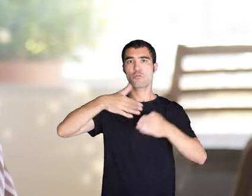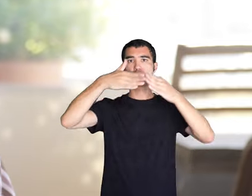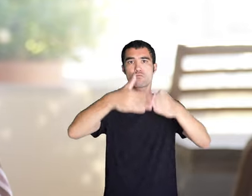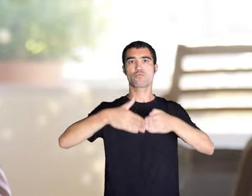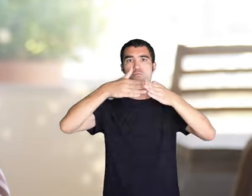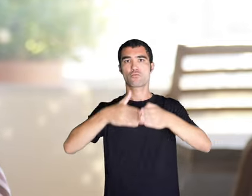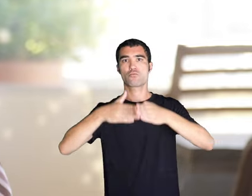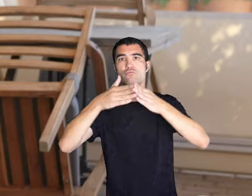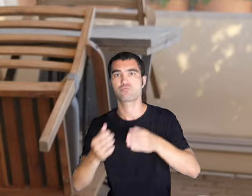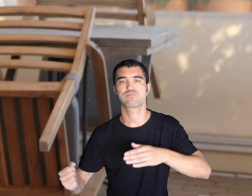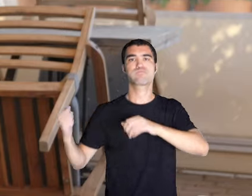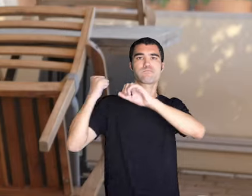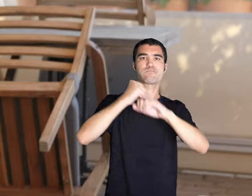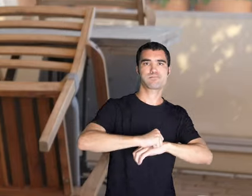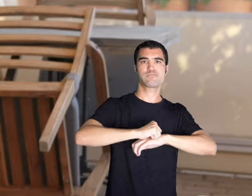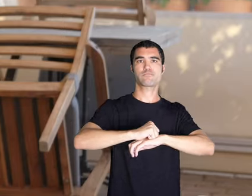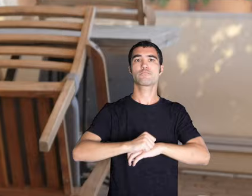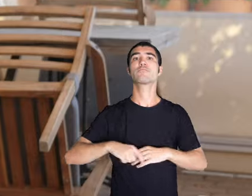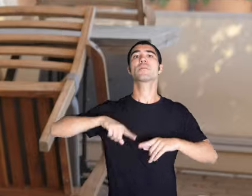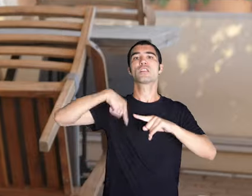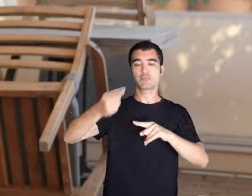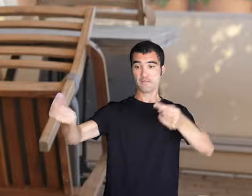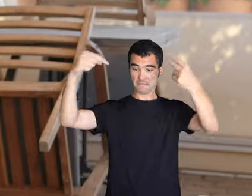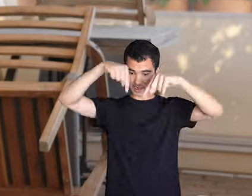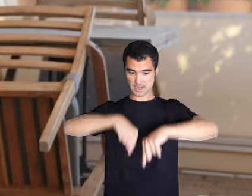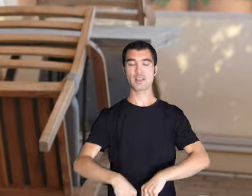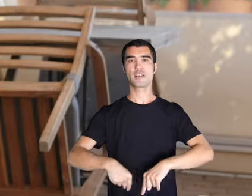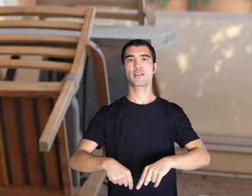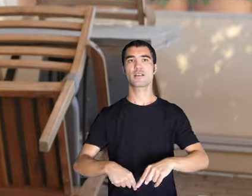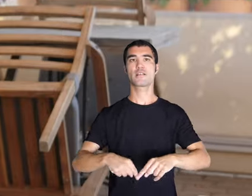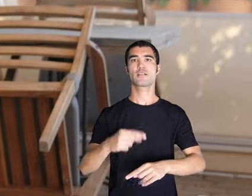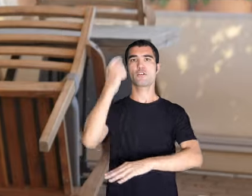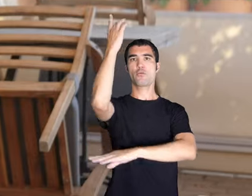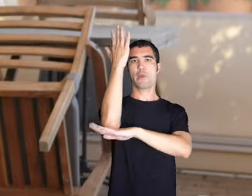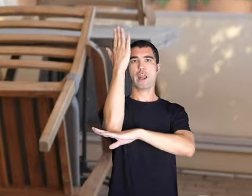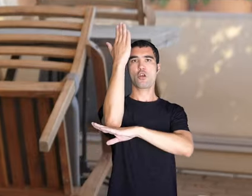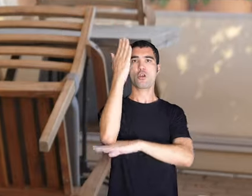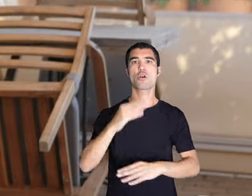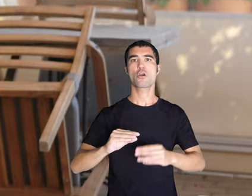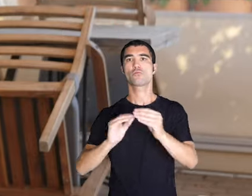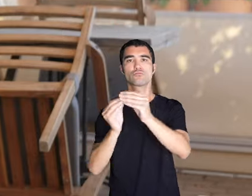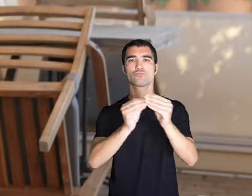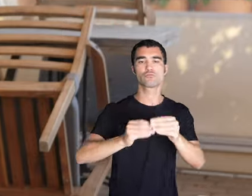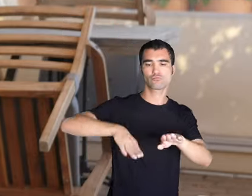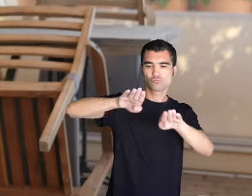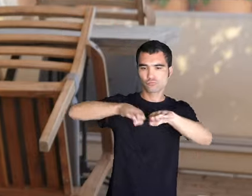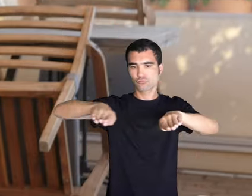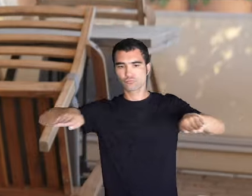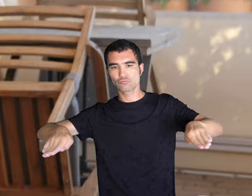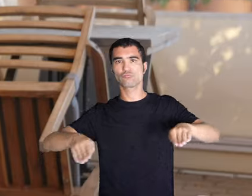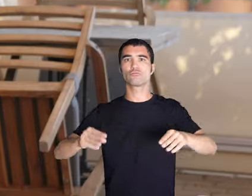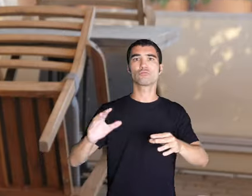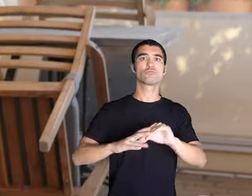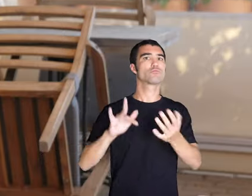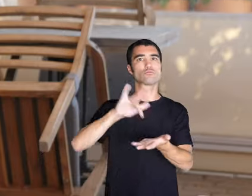barca de multa i després veníem aquí i els remaven els pals. Taulons, fèiem taulons i els remaven.